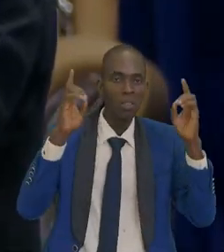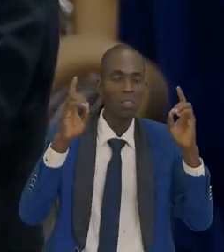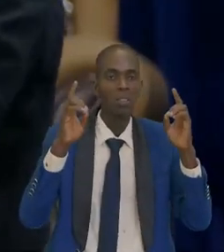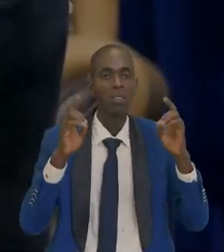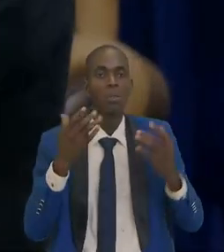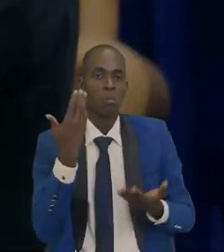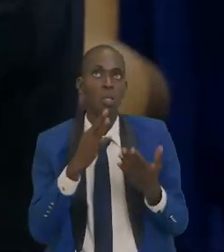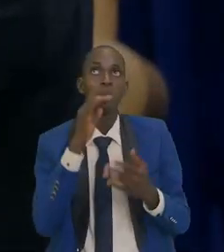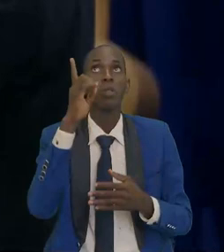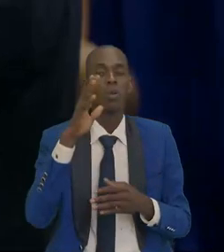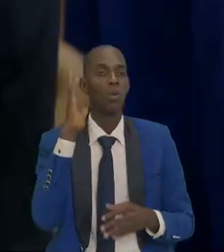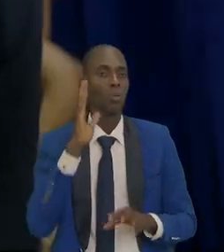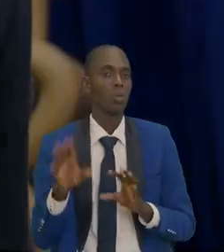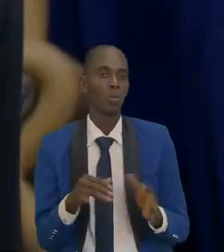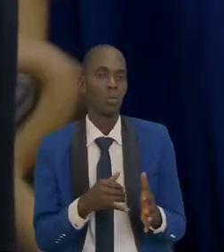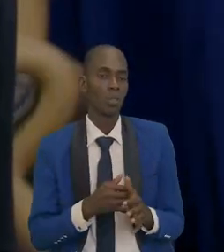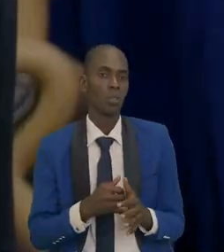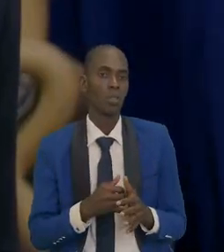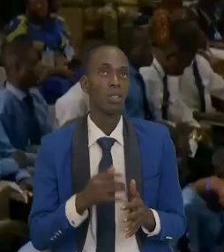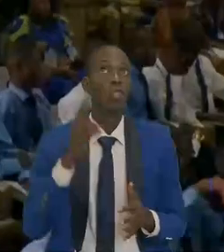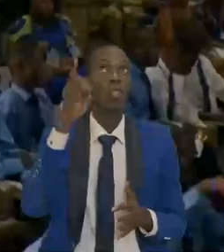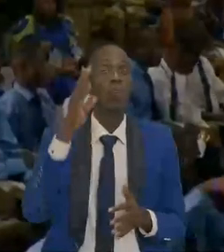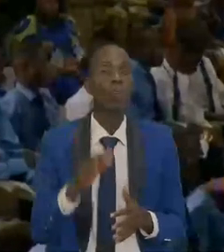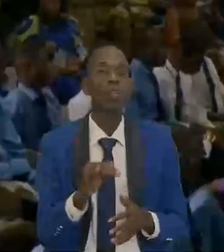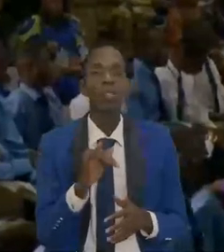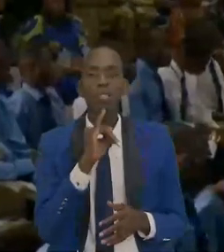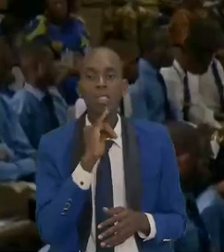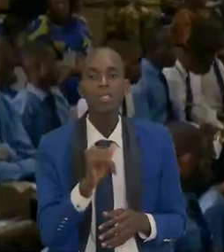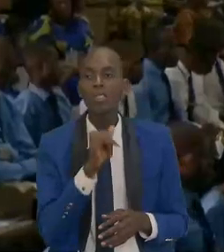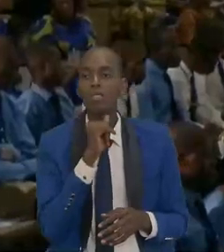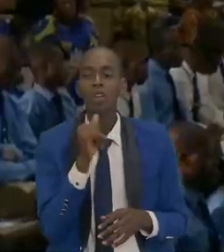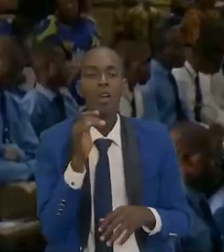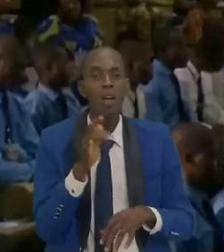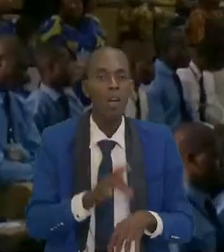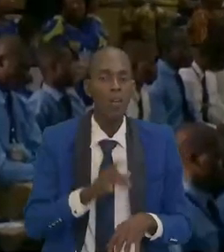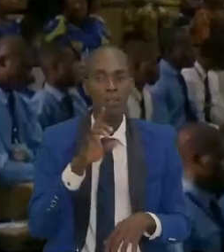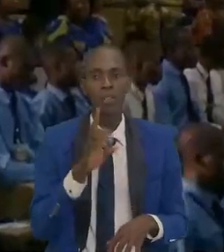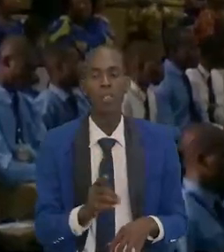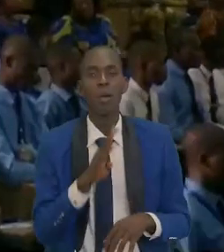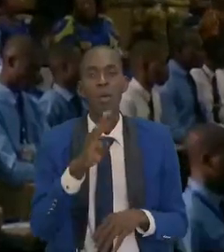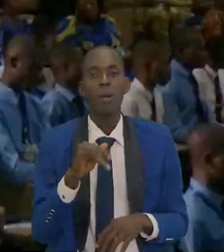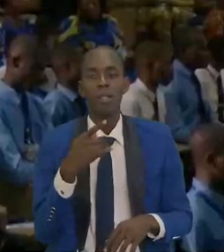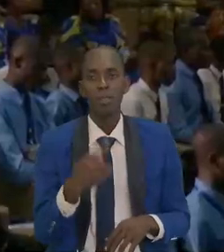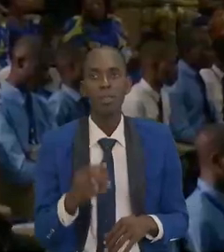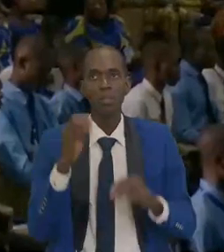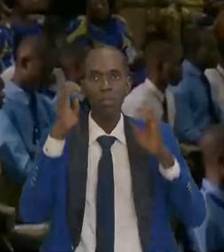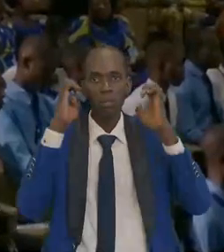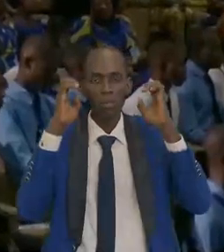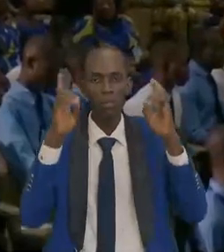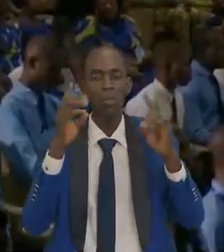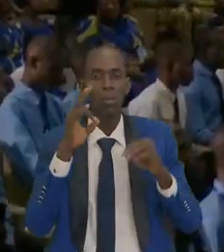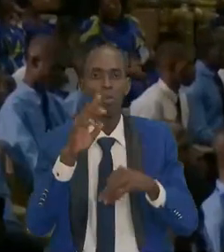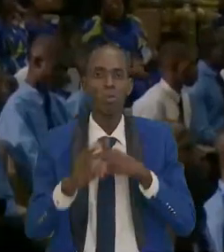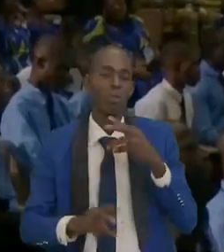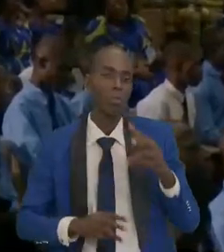peut-être que Dieu le fera. Dieu n'est pas affecté par la civilisation de n'importe quelle partie